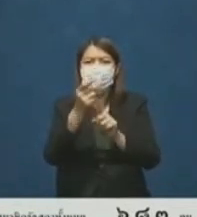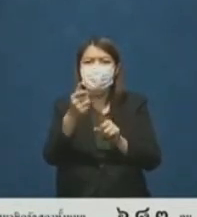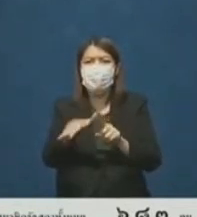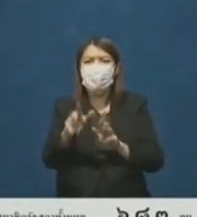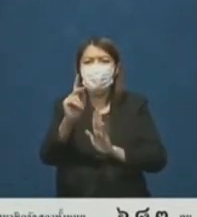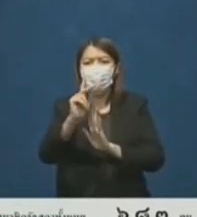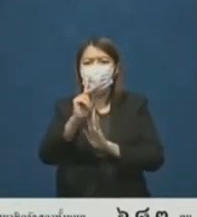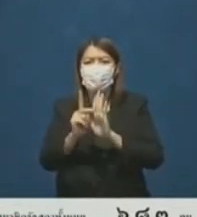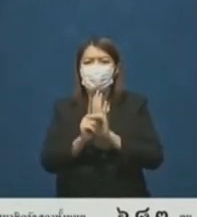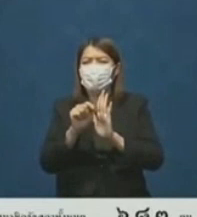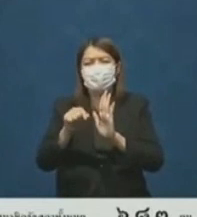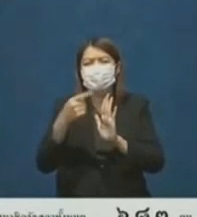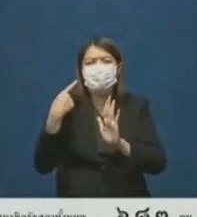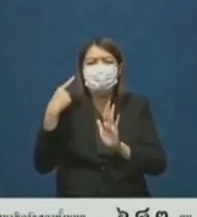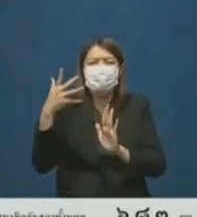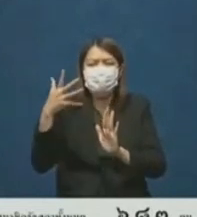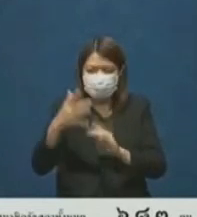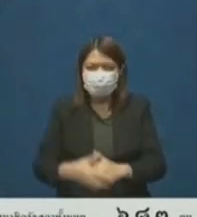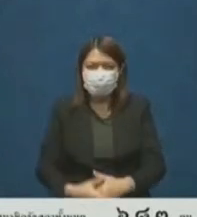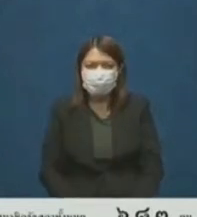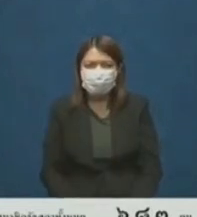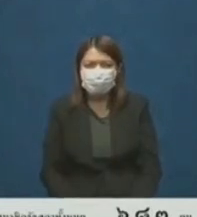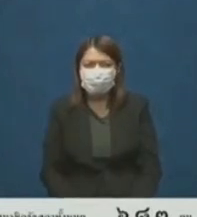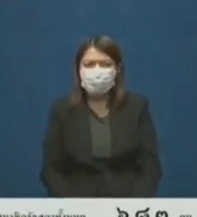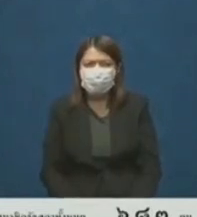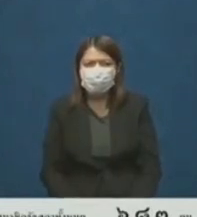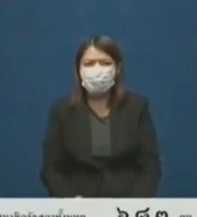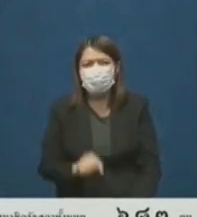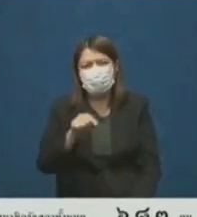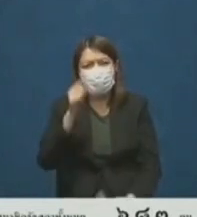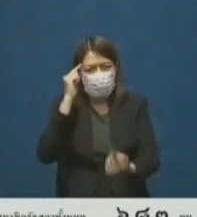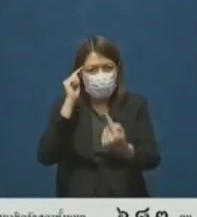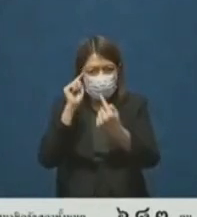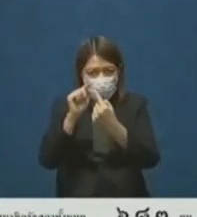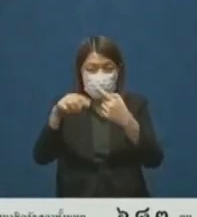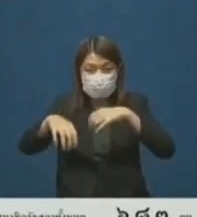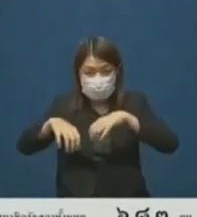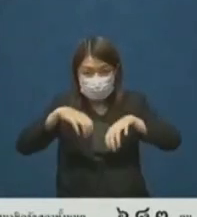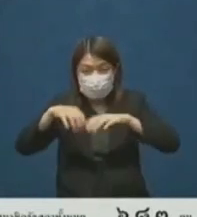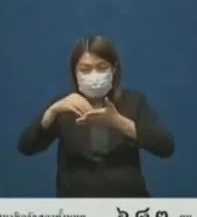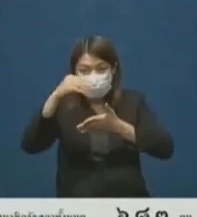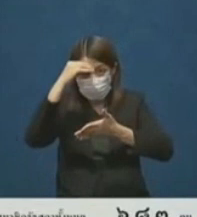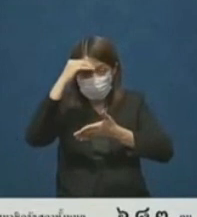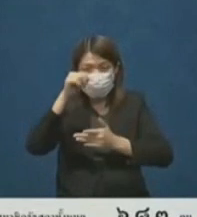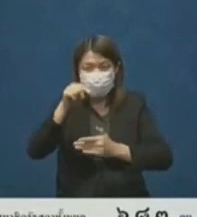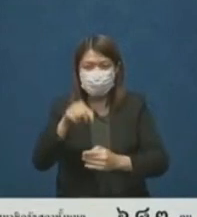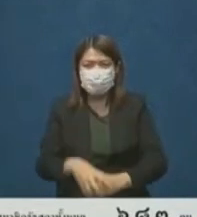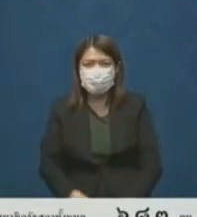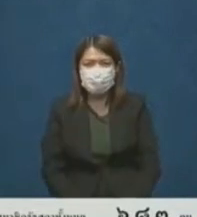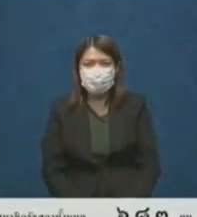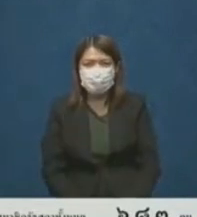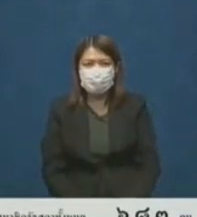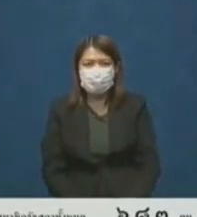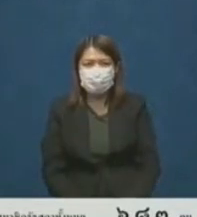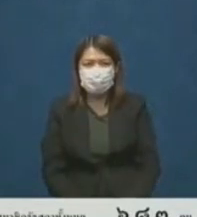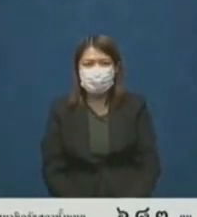ได้ถ้าทำตามนี้ไม่ได้กฎหมายฉบับนี้ไม่มีประโยชน์เลยครับเพราะนี้คือเป้าหมายของการจั